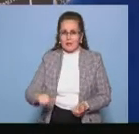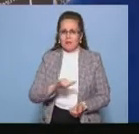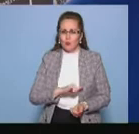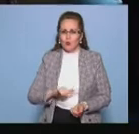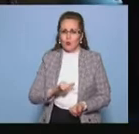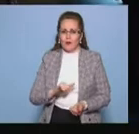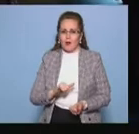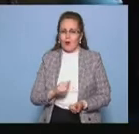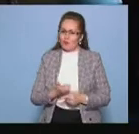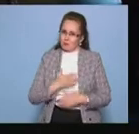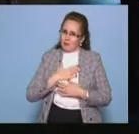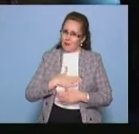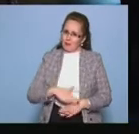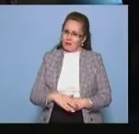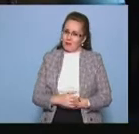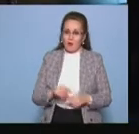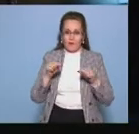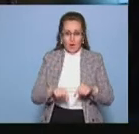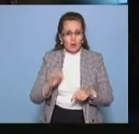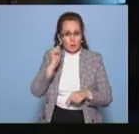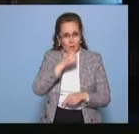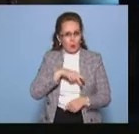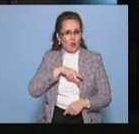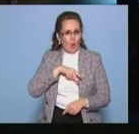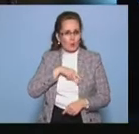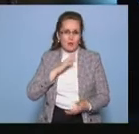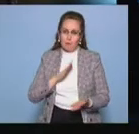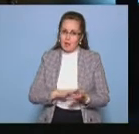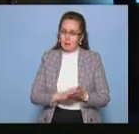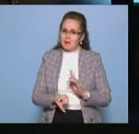очень приятные. В этом году лауреатами